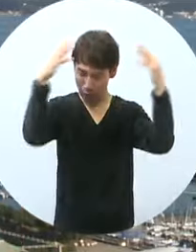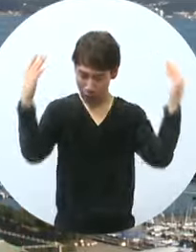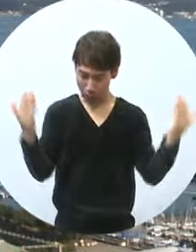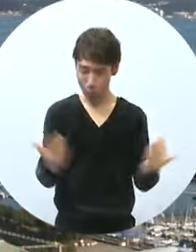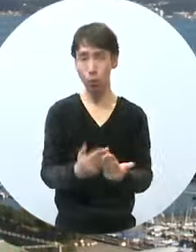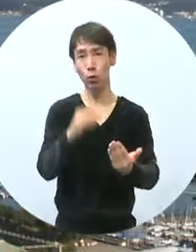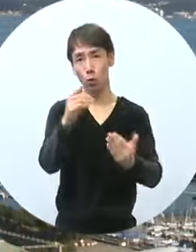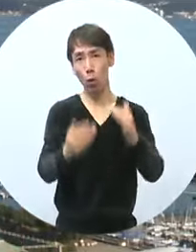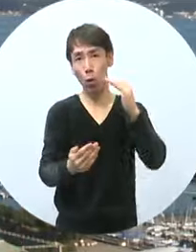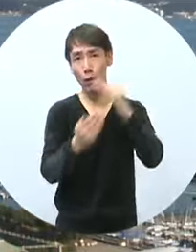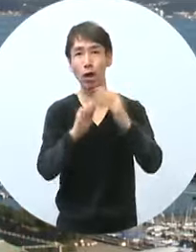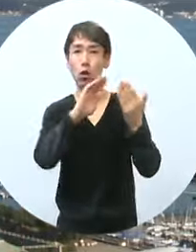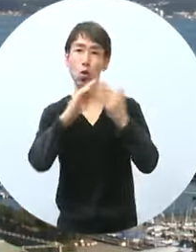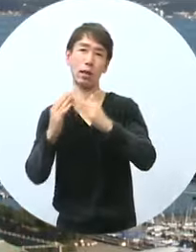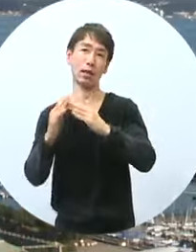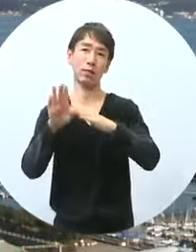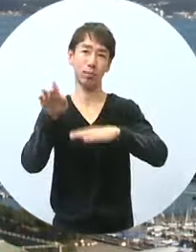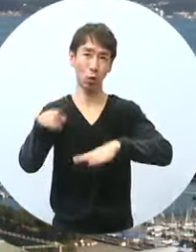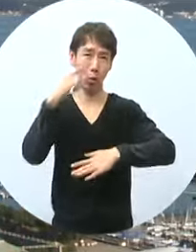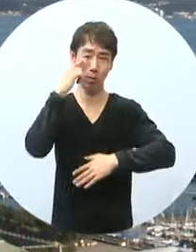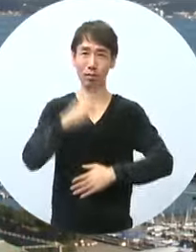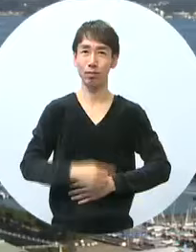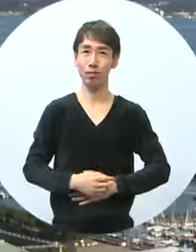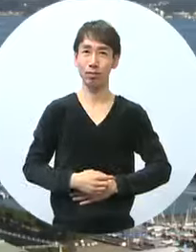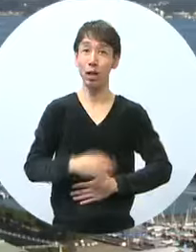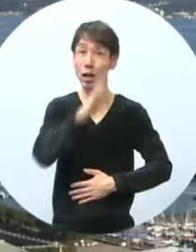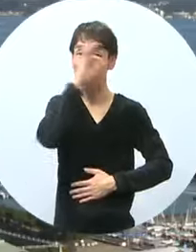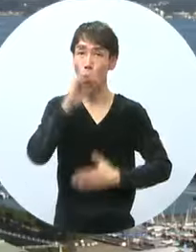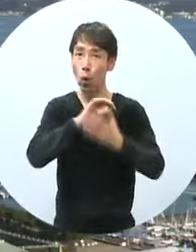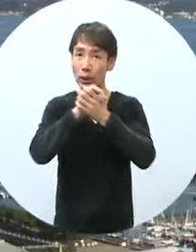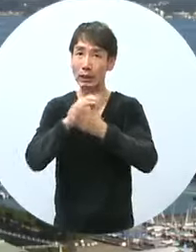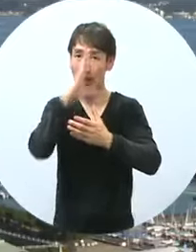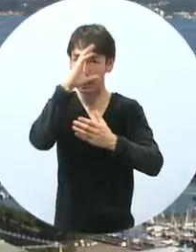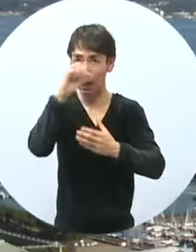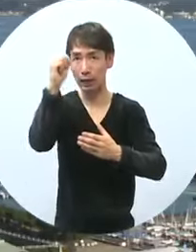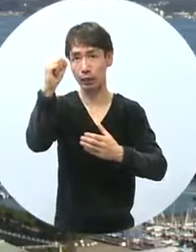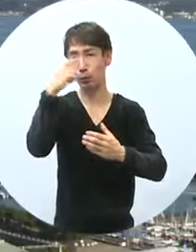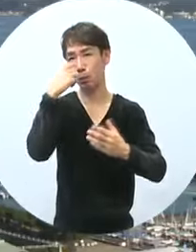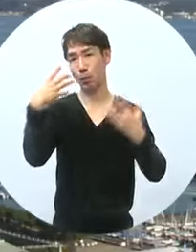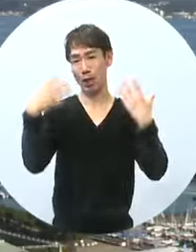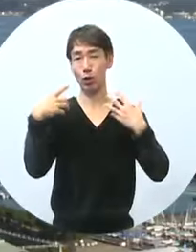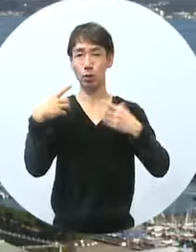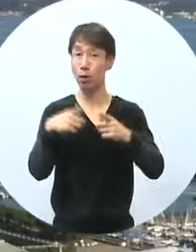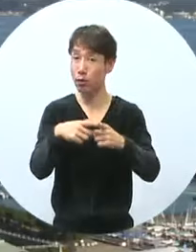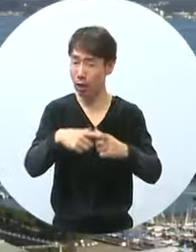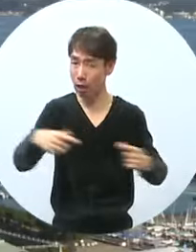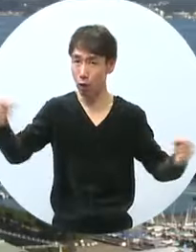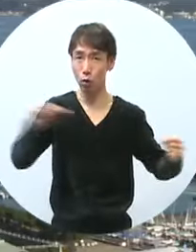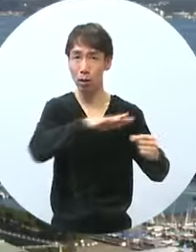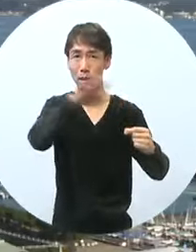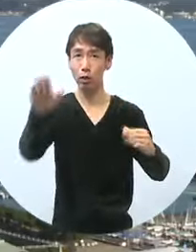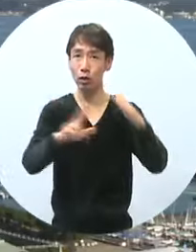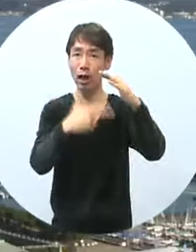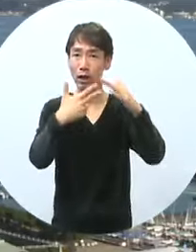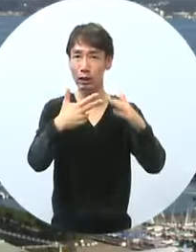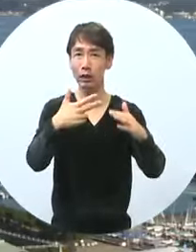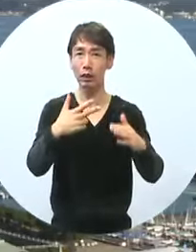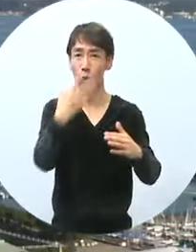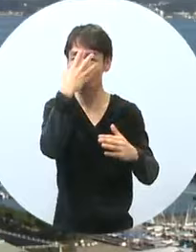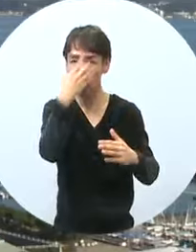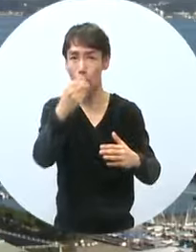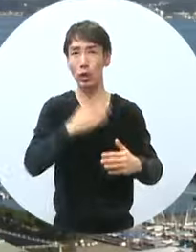もう最高の街でございます。今観光親善大使やってますんで、全国の皆さんにこの藤沢をですね、知ってもらおうと思って